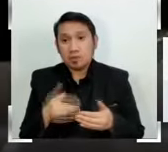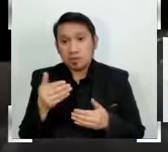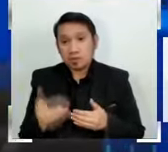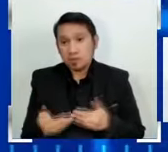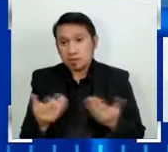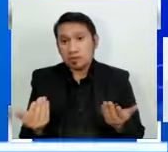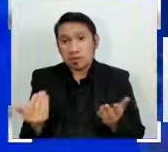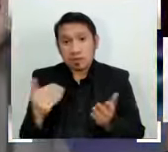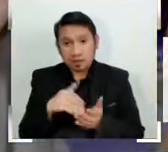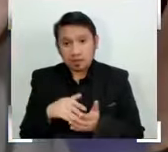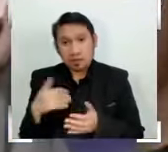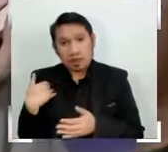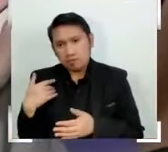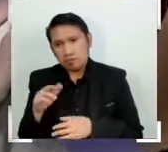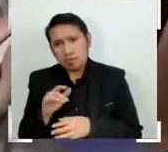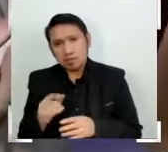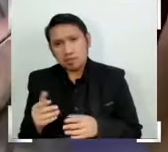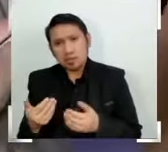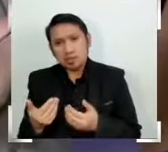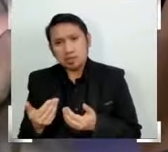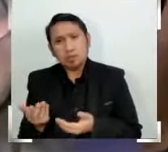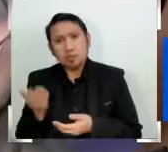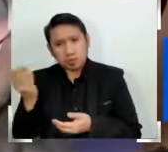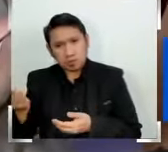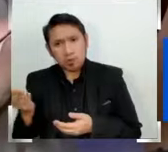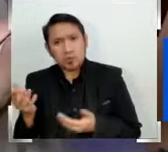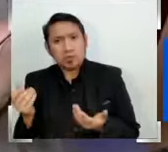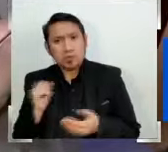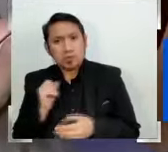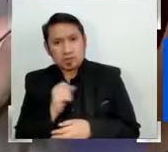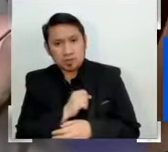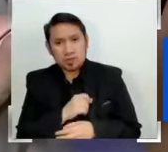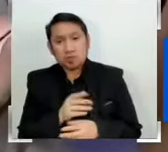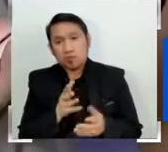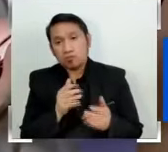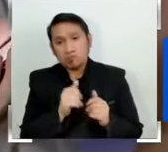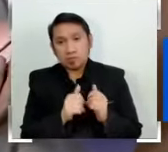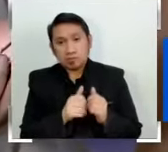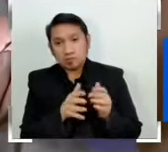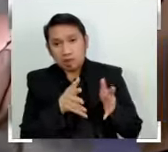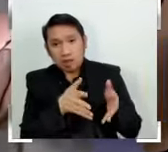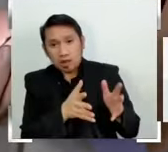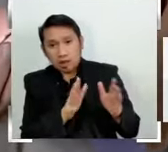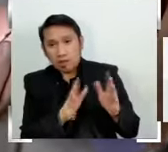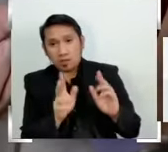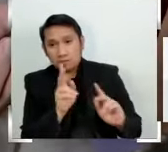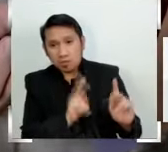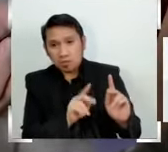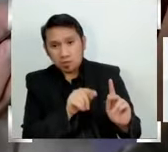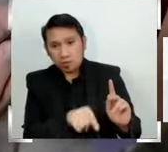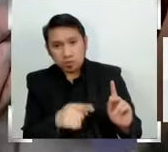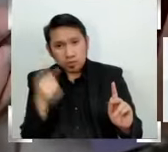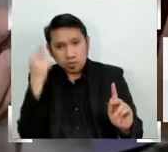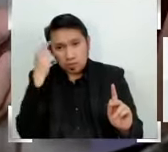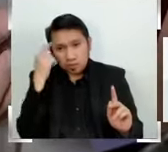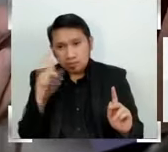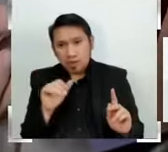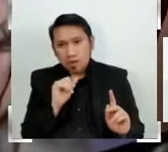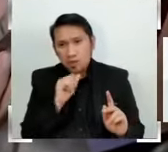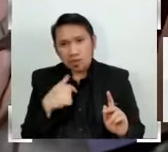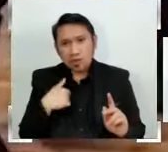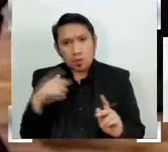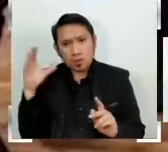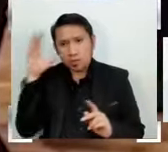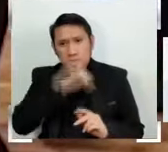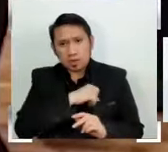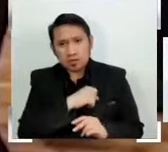sa Senado. Iwan na lang namin yan sa mga tao no, na i-analyze. I do not want to speculate sa mga motives ng House of